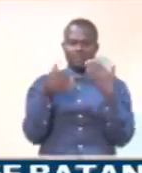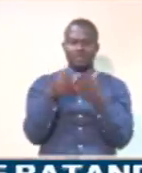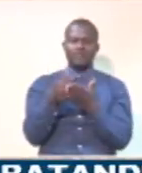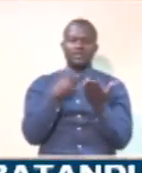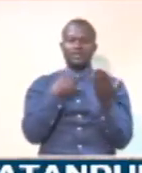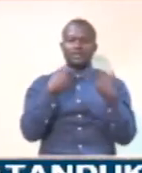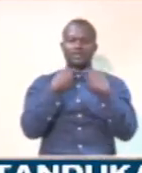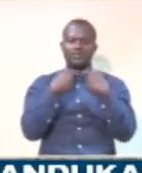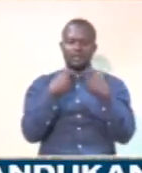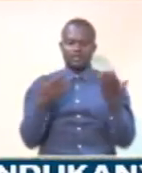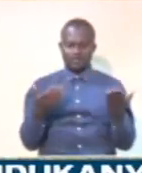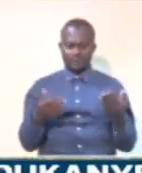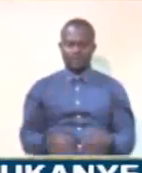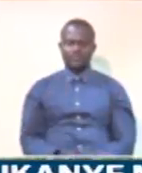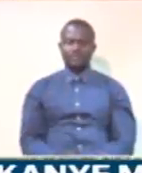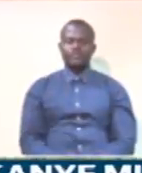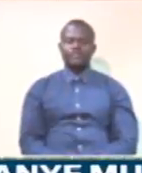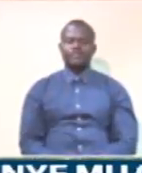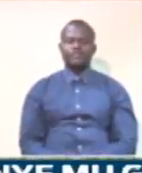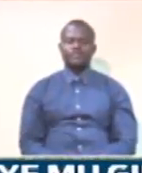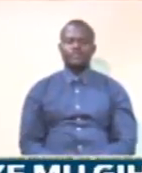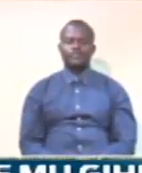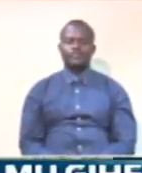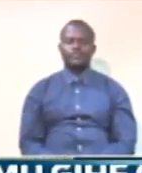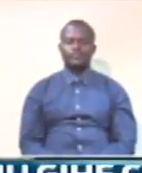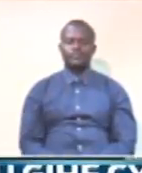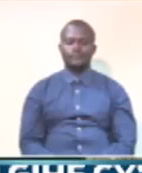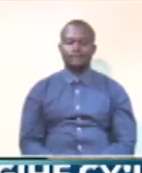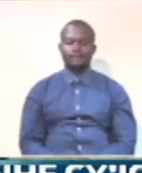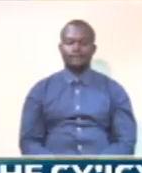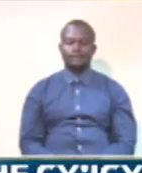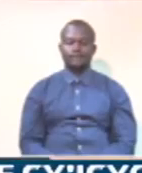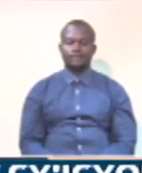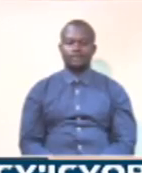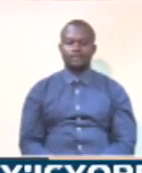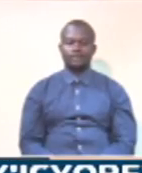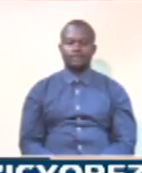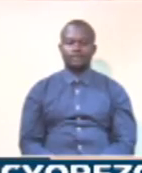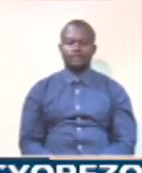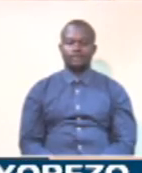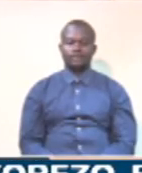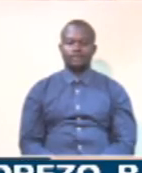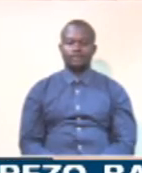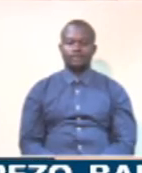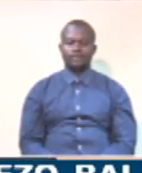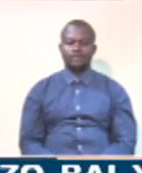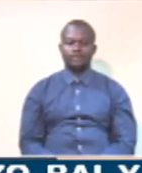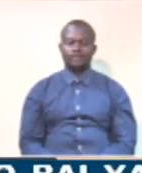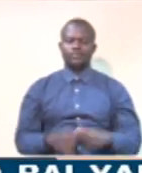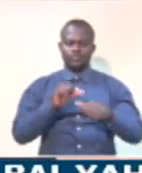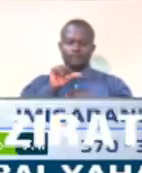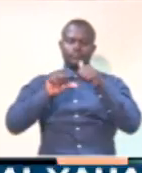azaba afite amashanyarazi Jean Paul turatsinze televiziyo Rwanda i Kigali Nye